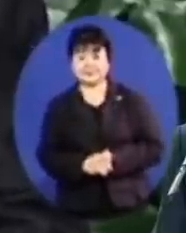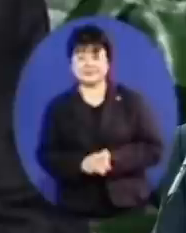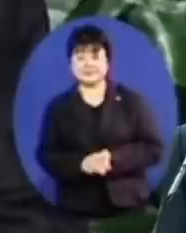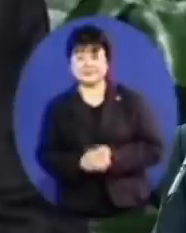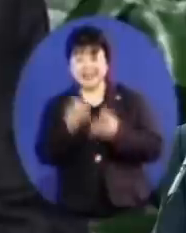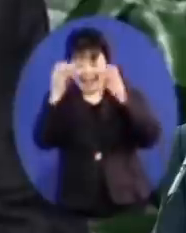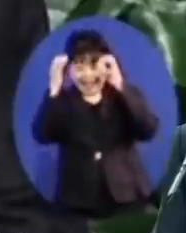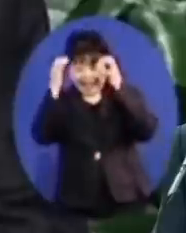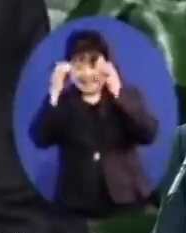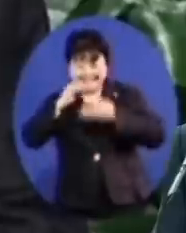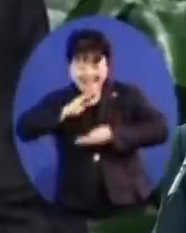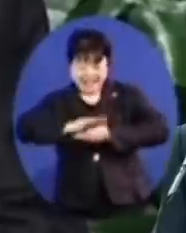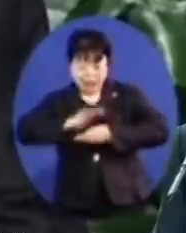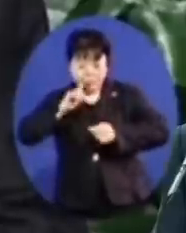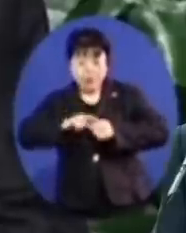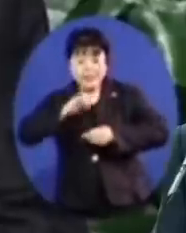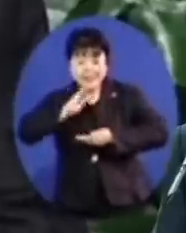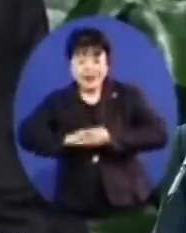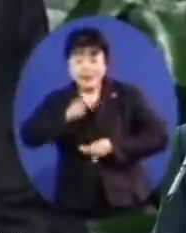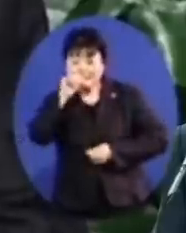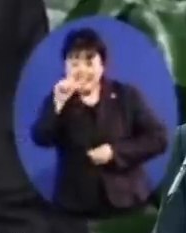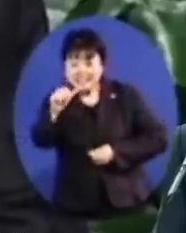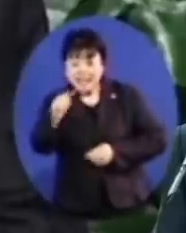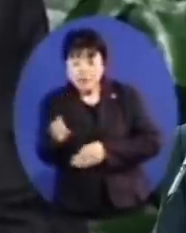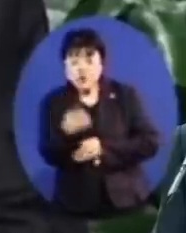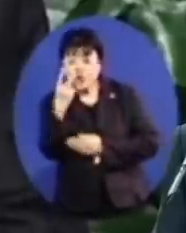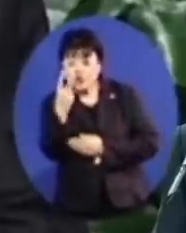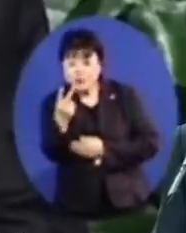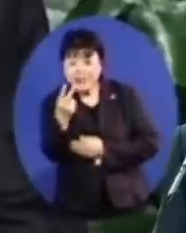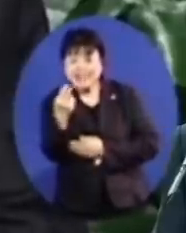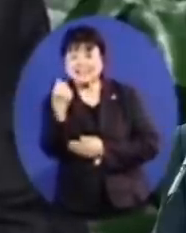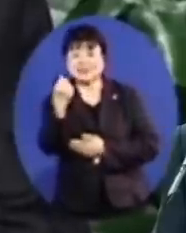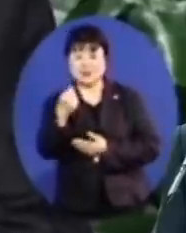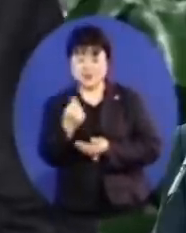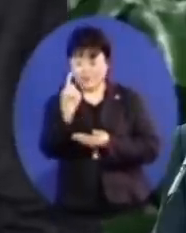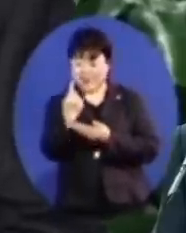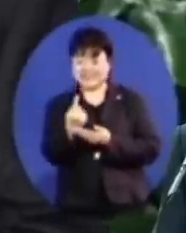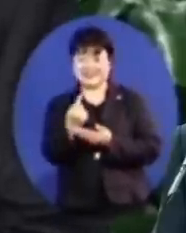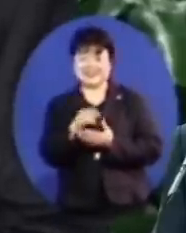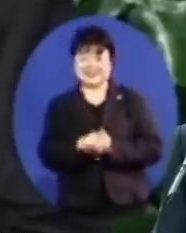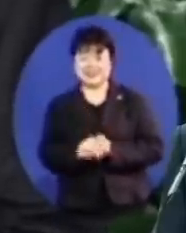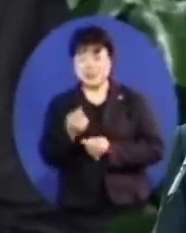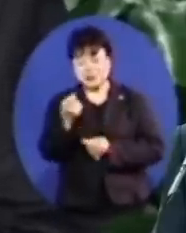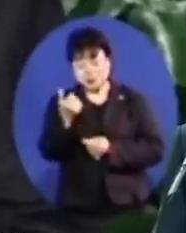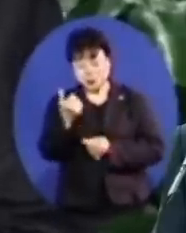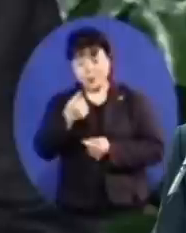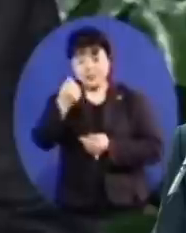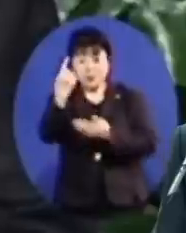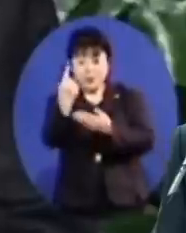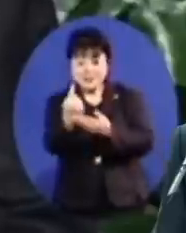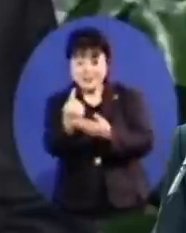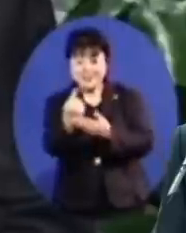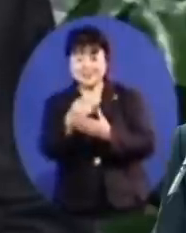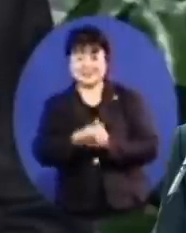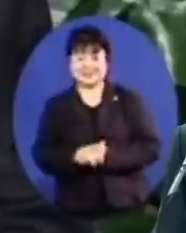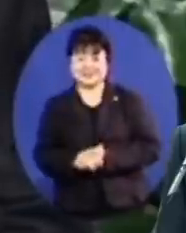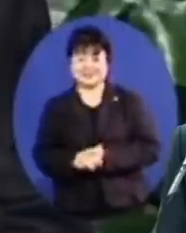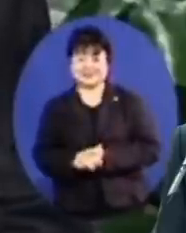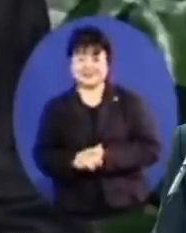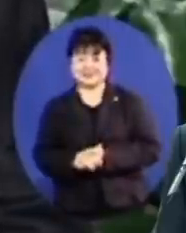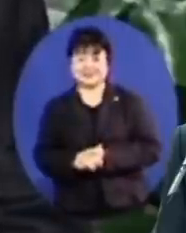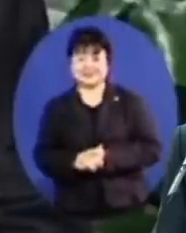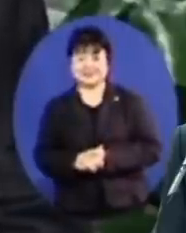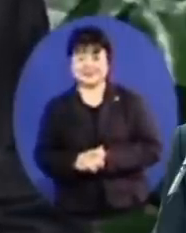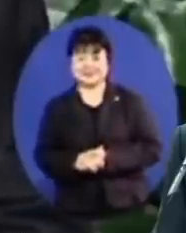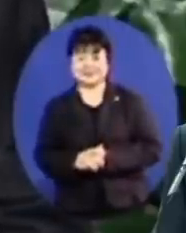어린 아이의 보리떡 5개와 물고기 2마리를 가지고 나왔습니다. 이것은